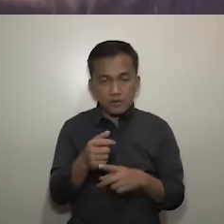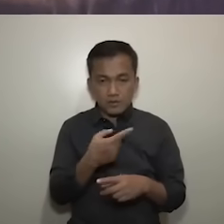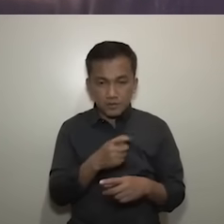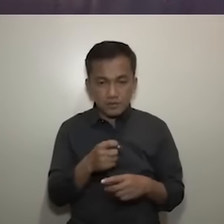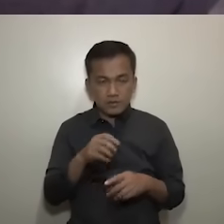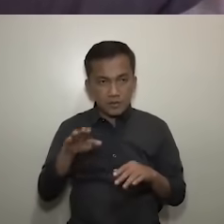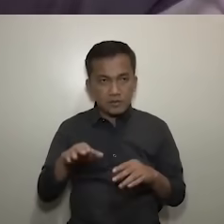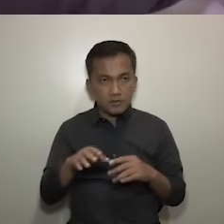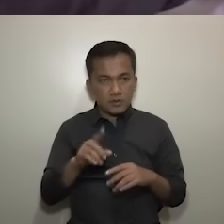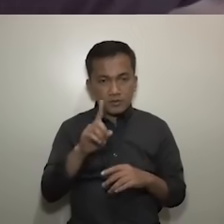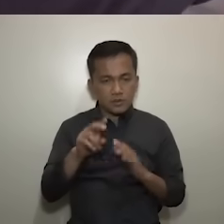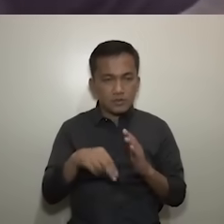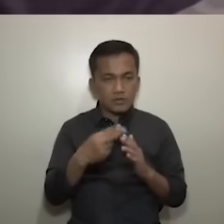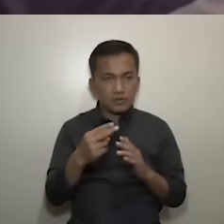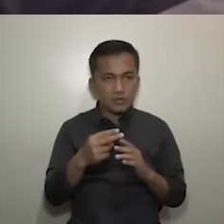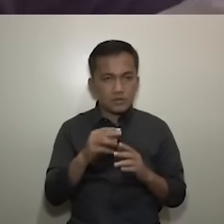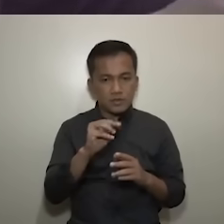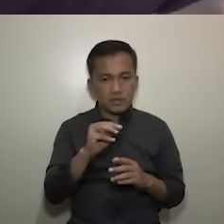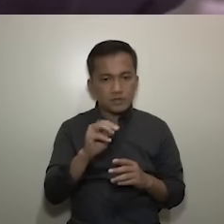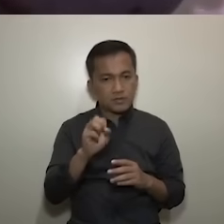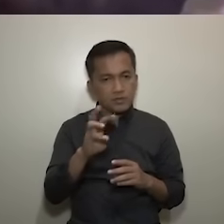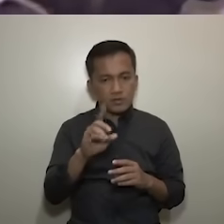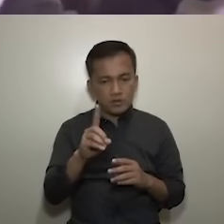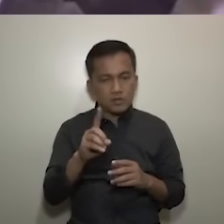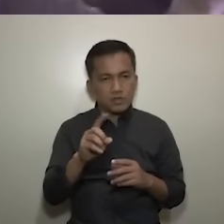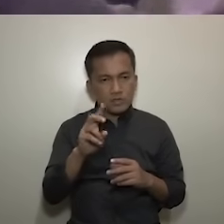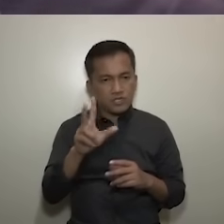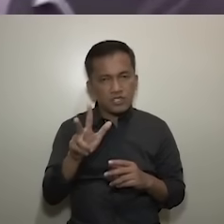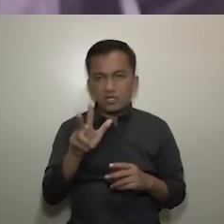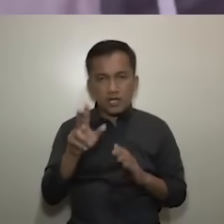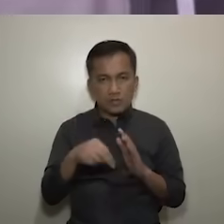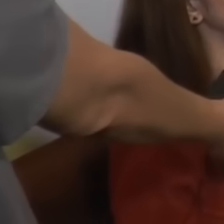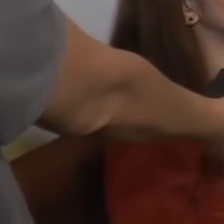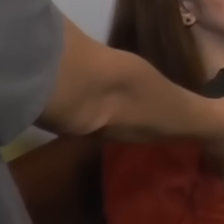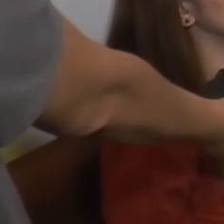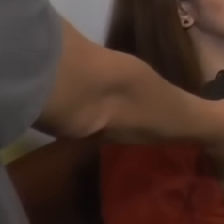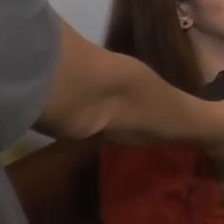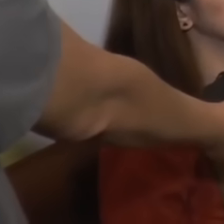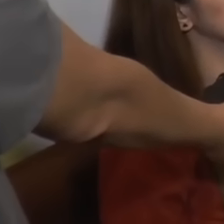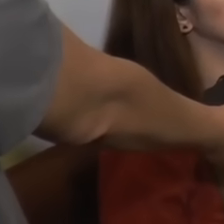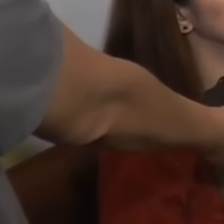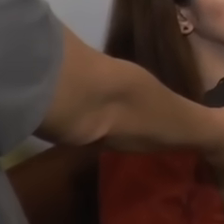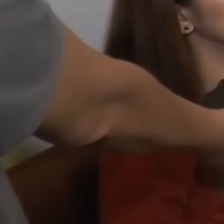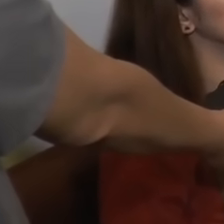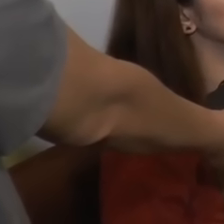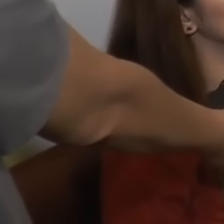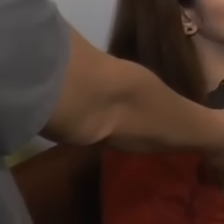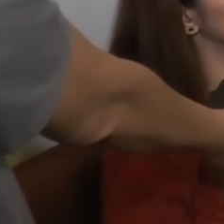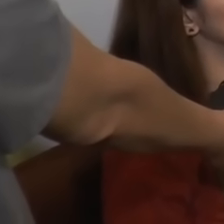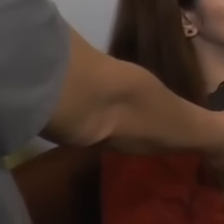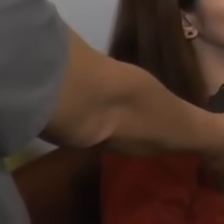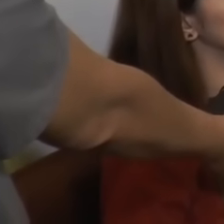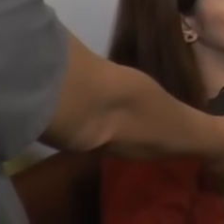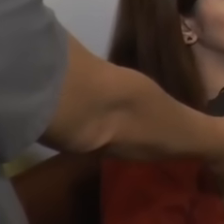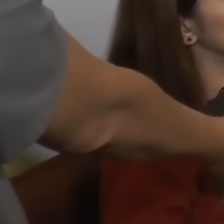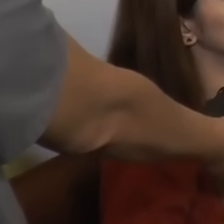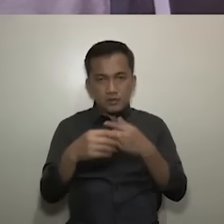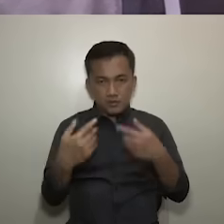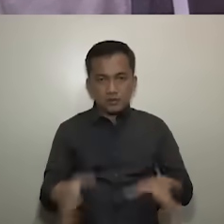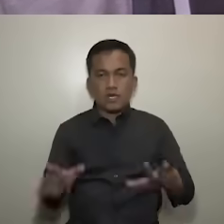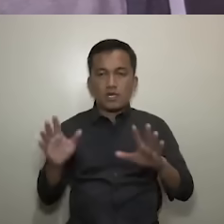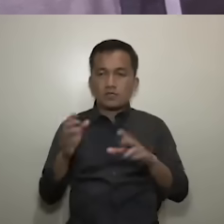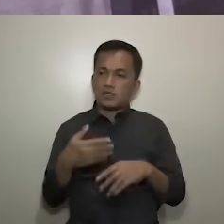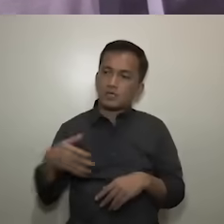Apo. So pwede mo sabihin 1 hour, depende sa MSWD, 2 hours, 3 hours, nandoon ka. Apo. Pagkatapos, pag nag-lapse na yung oras, oh, sige, uwi ka